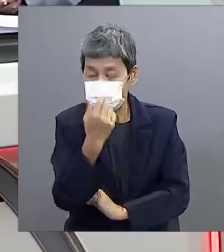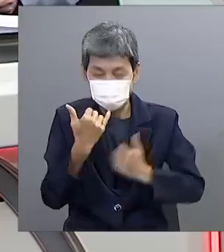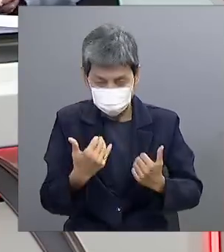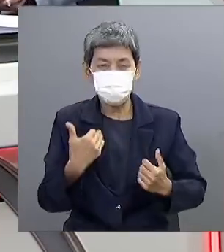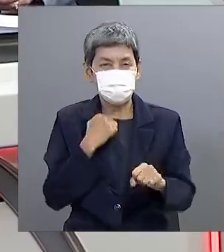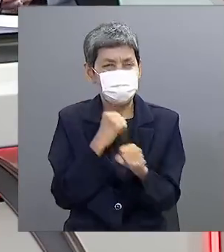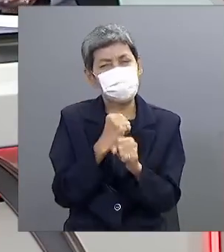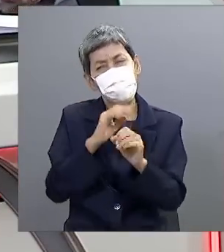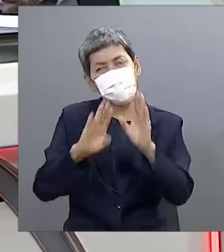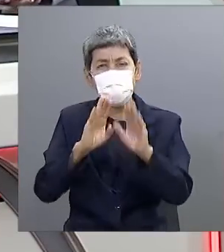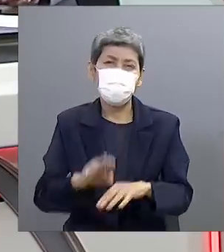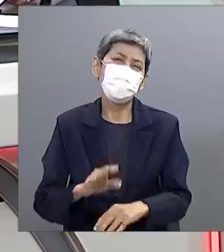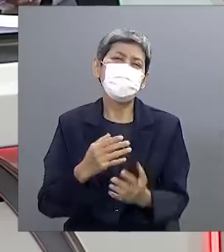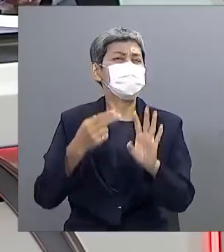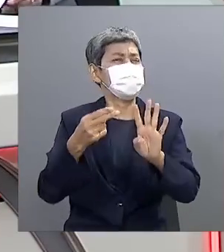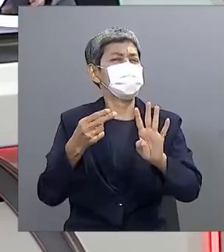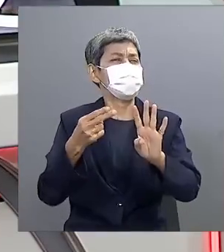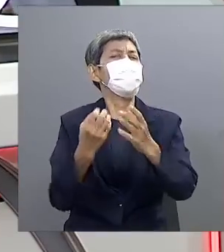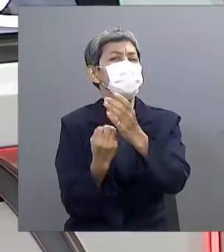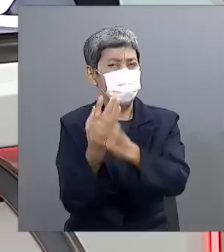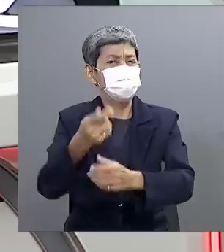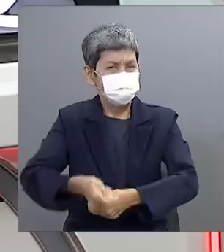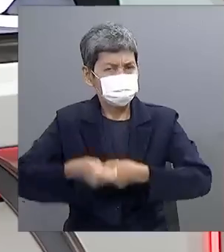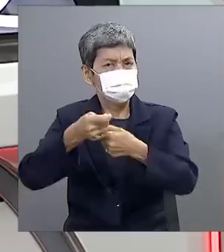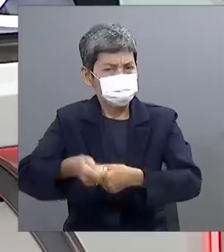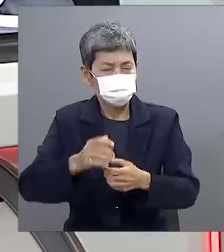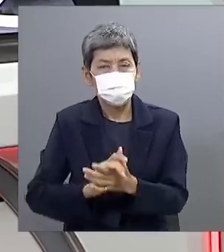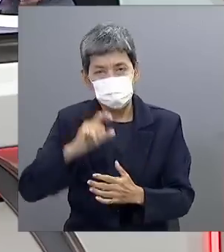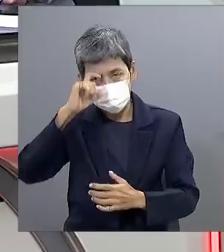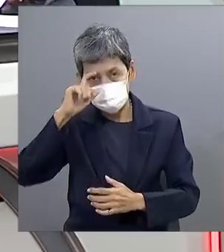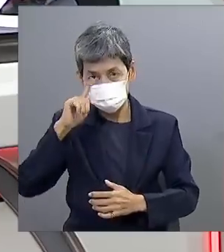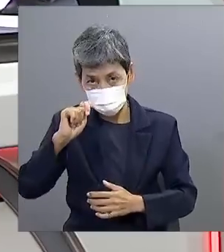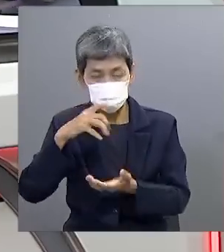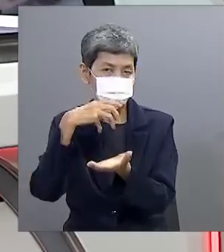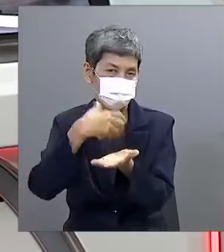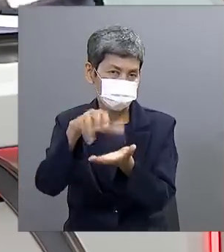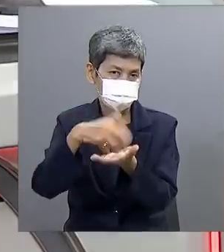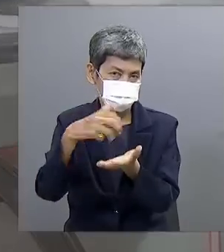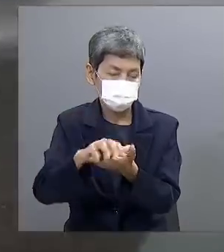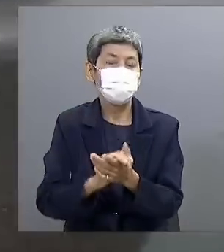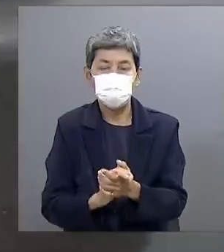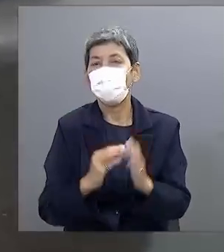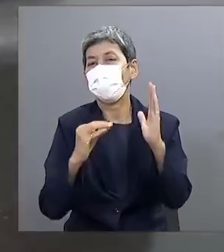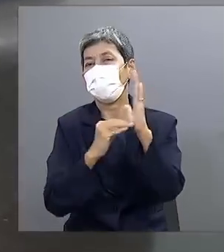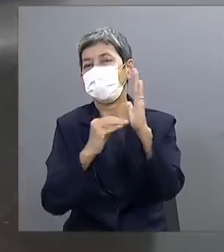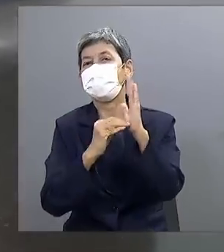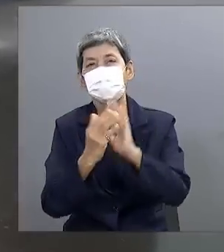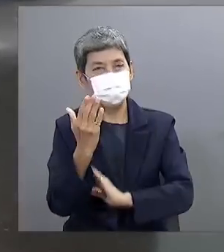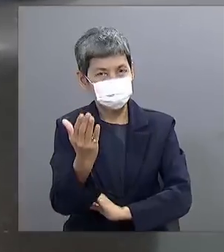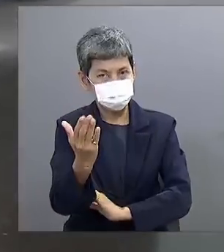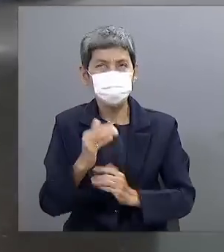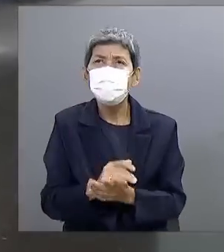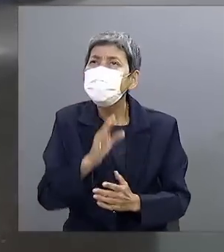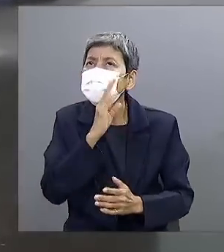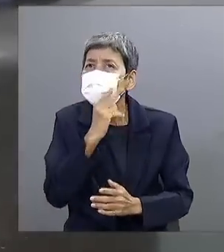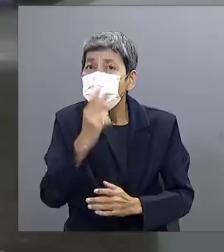ณ 40,000 ต้นเท่านั้นนะคะคุณพัทรพรตันงามเกาะติดรายงานความเคลื่อนไหวของกทม.กันอยู่คุณพัทรพรถ้าดูแล้วการ